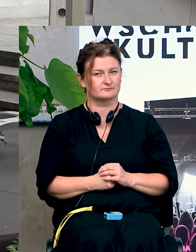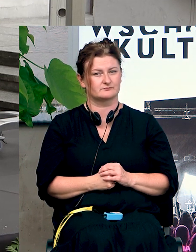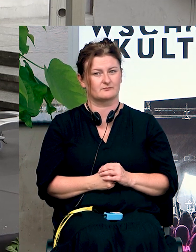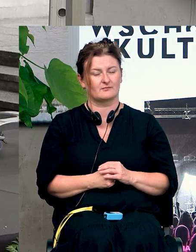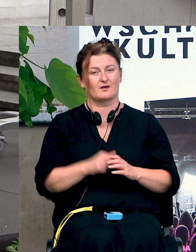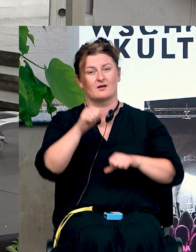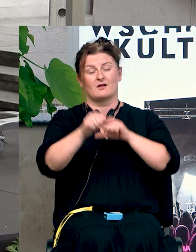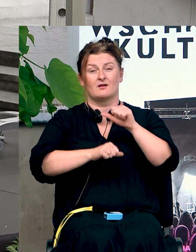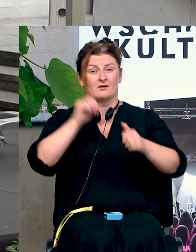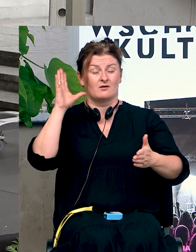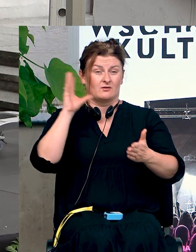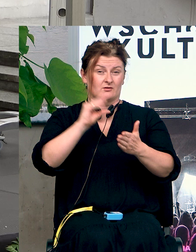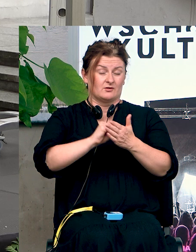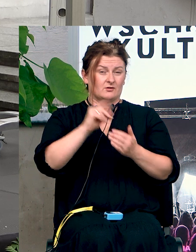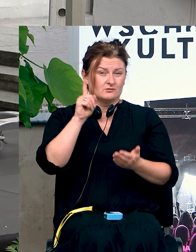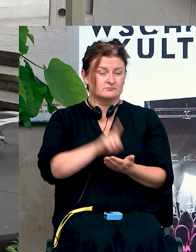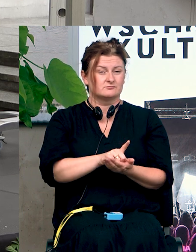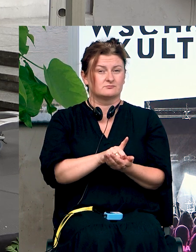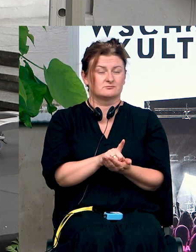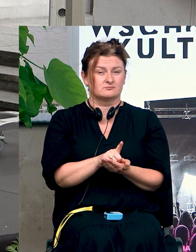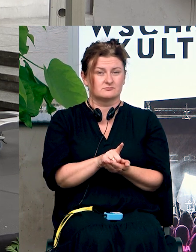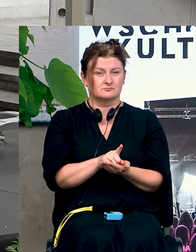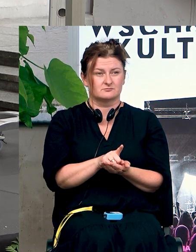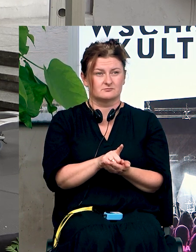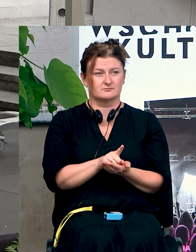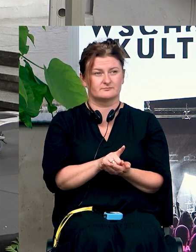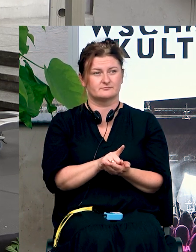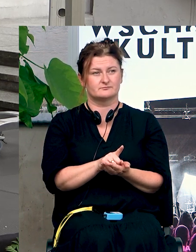Przez te wszystkie lata udało nam się